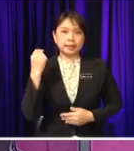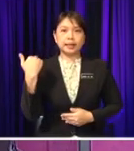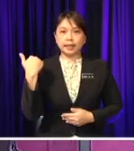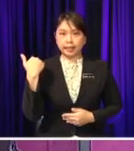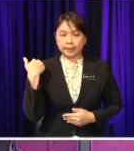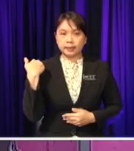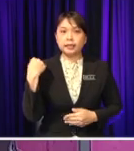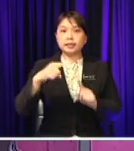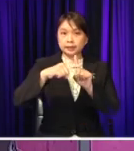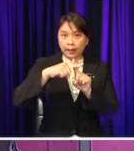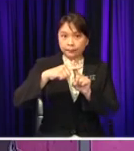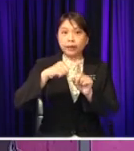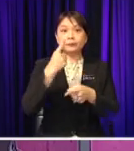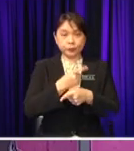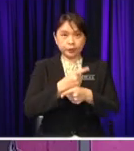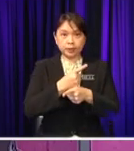sama dengan